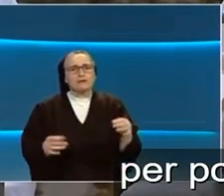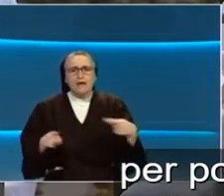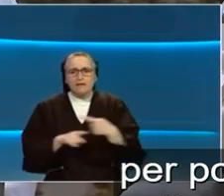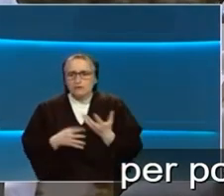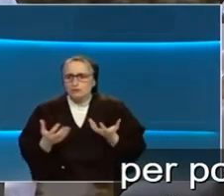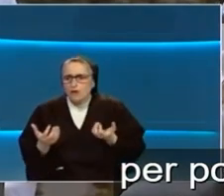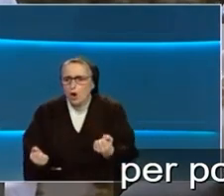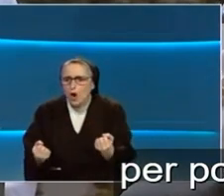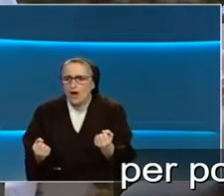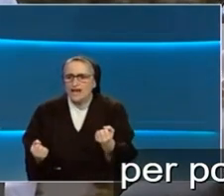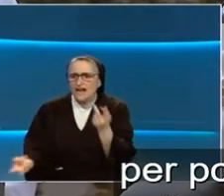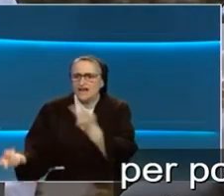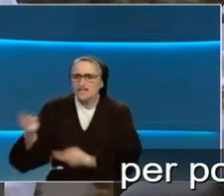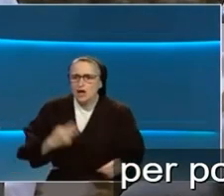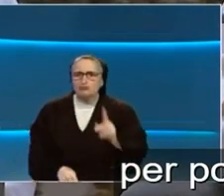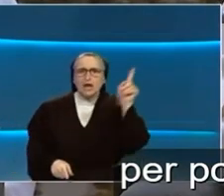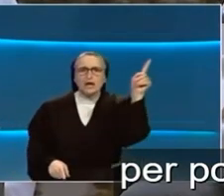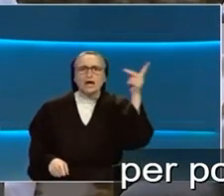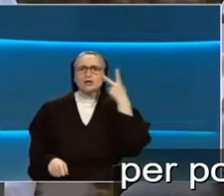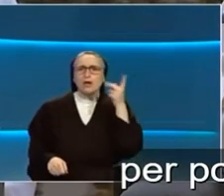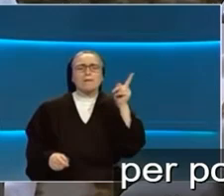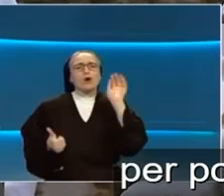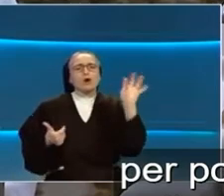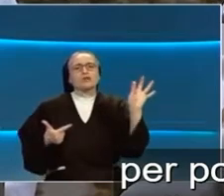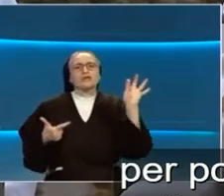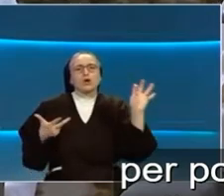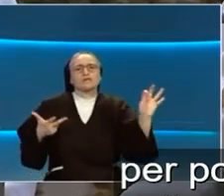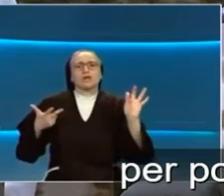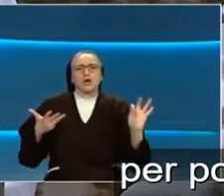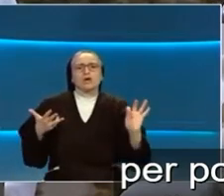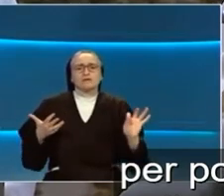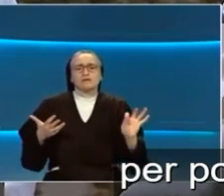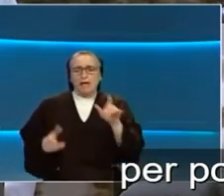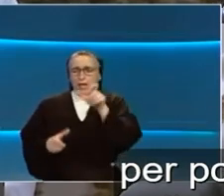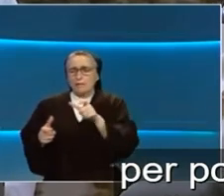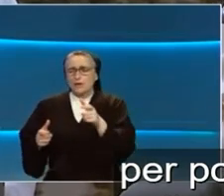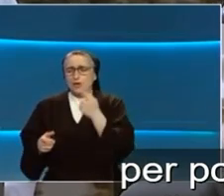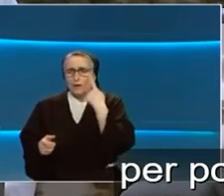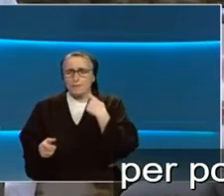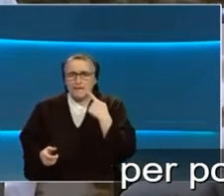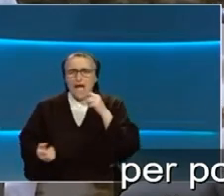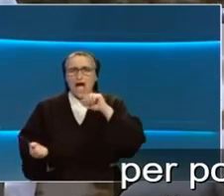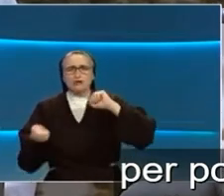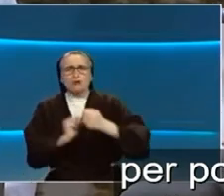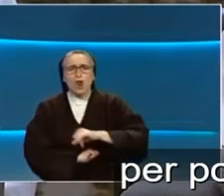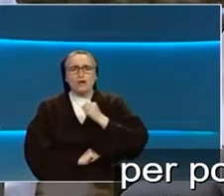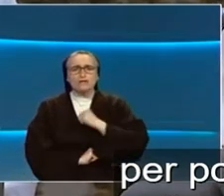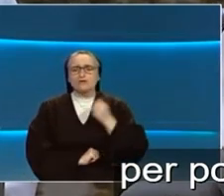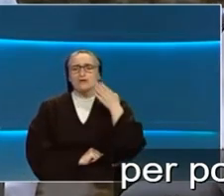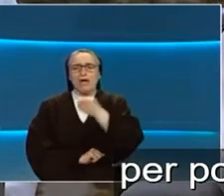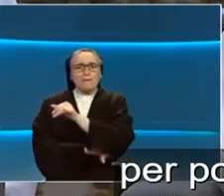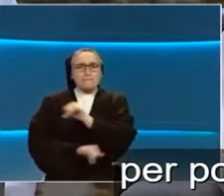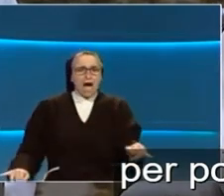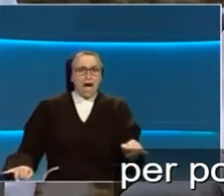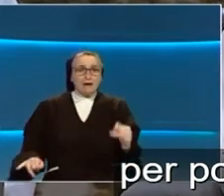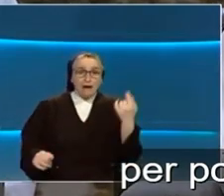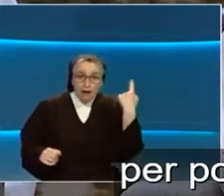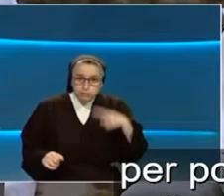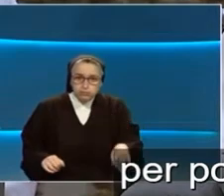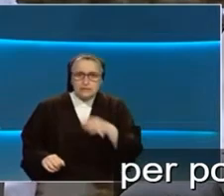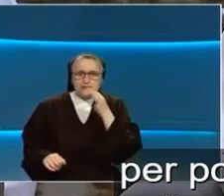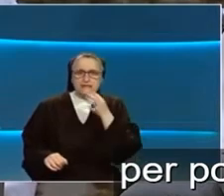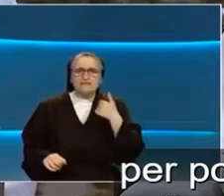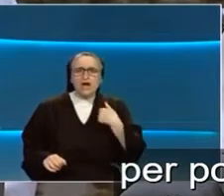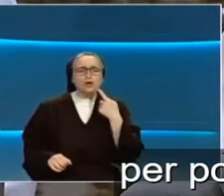여기 계시지 않다라고 반복합시다. 하지만 삶의 가장 어두운 귀퉁이에서 그분을 찾는 것을 잊었을 때 거기에 우는